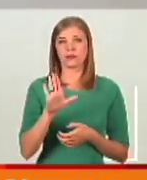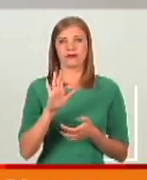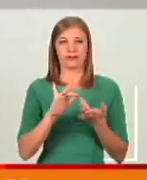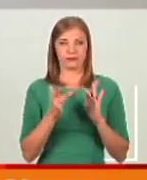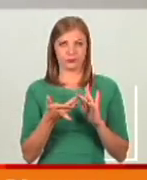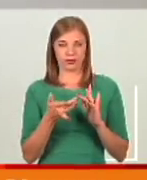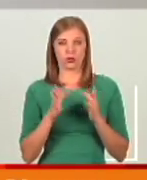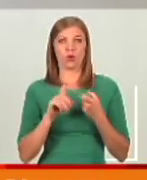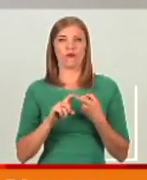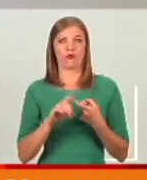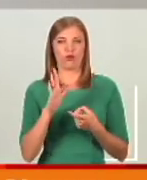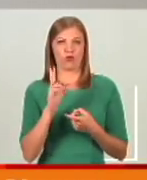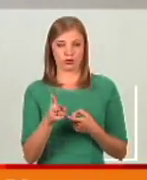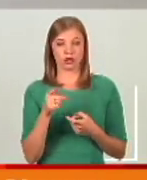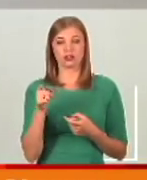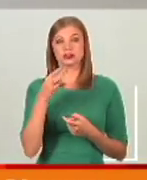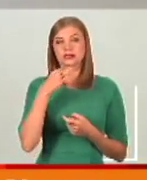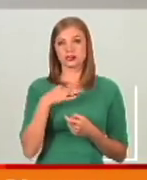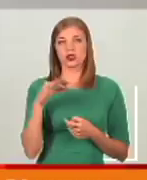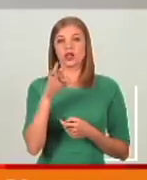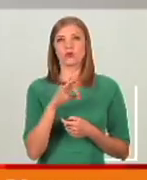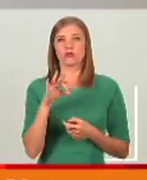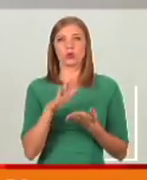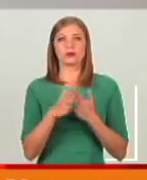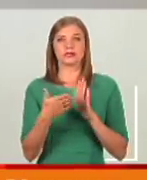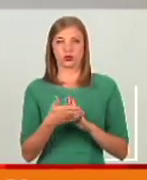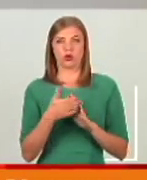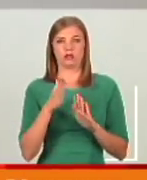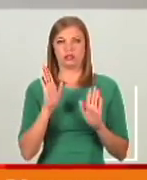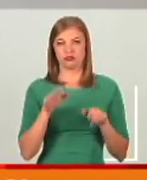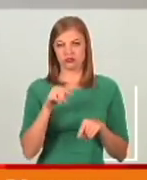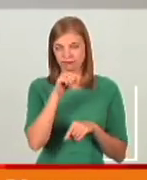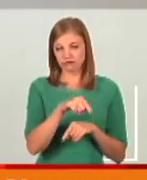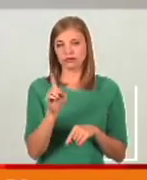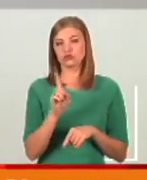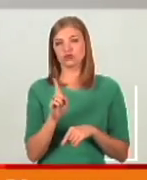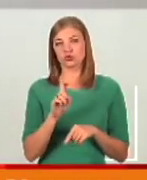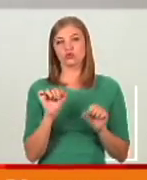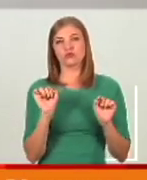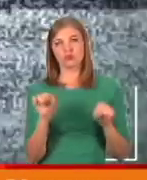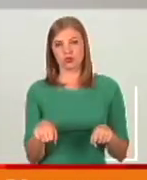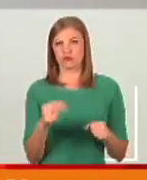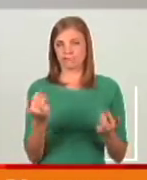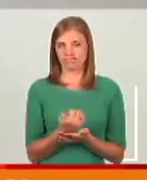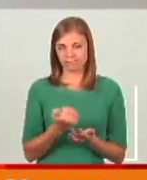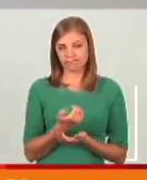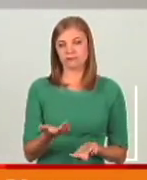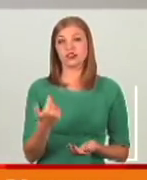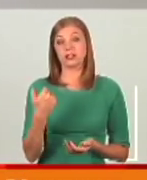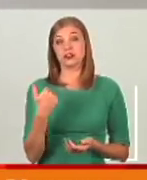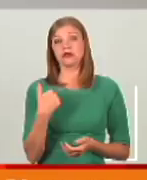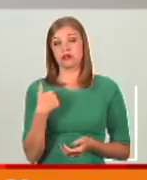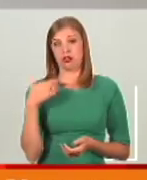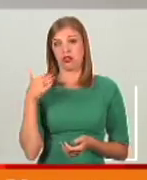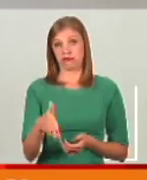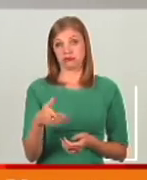соціальній сіті «Контакт», який розказав мені про ситуацію в ЛНР, що можна там заробити. І я подався на